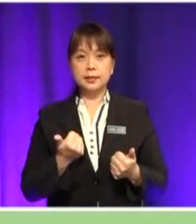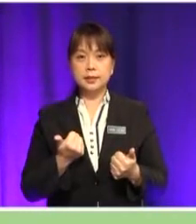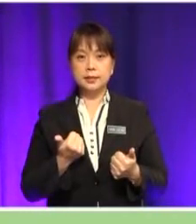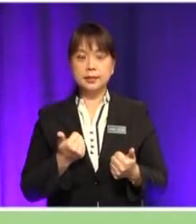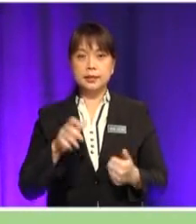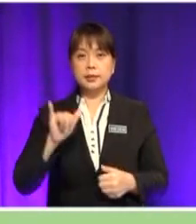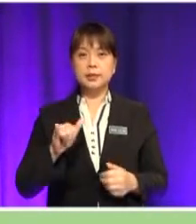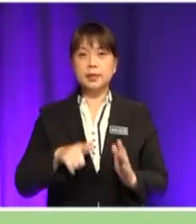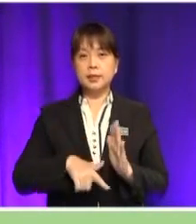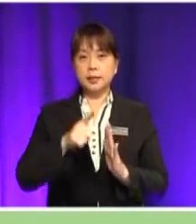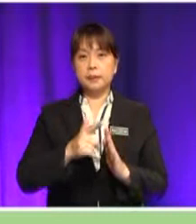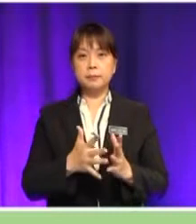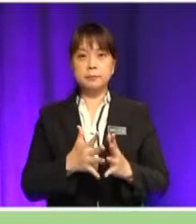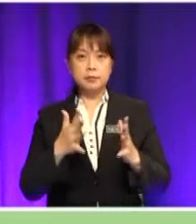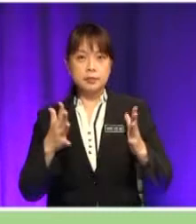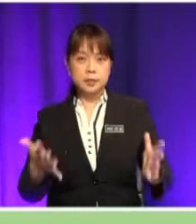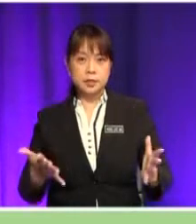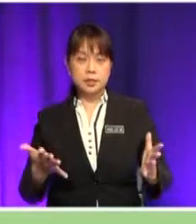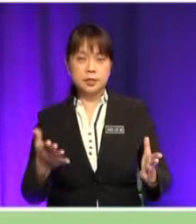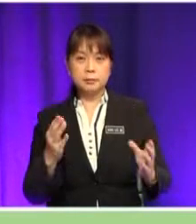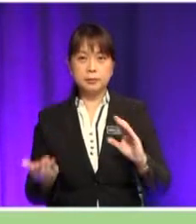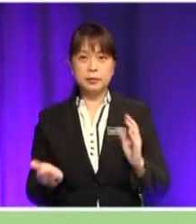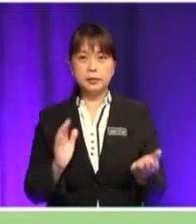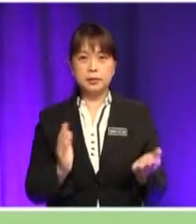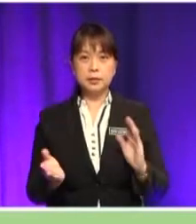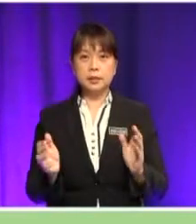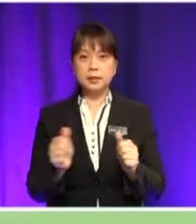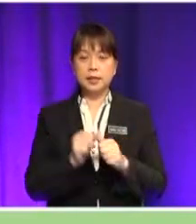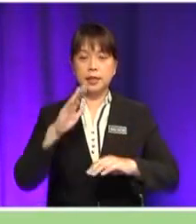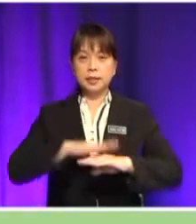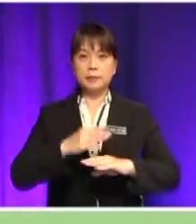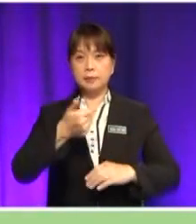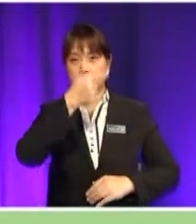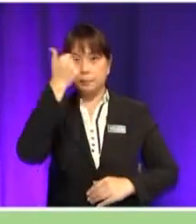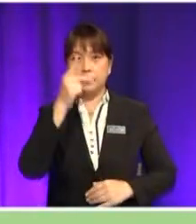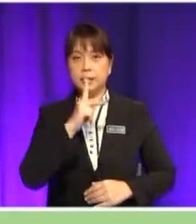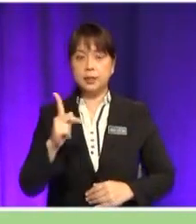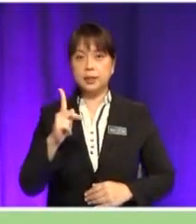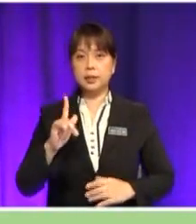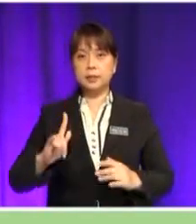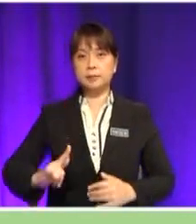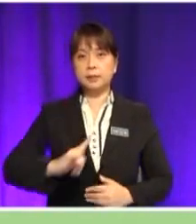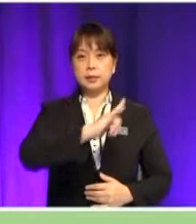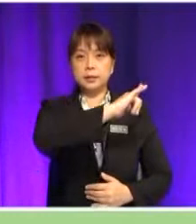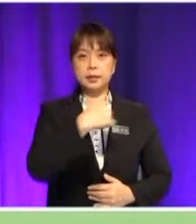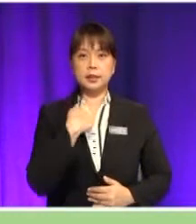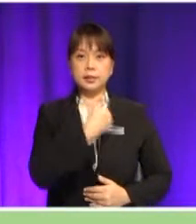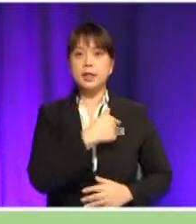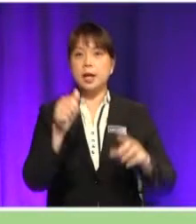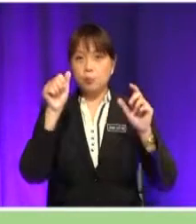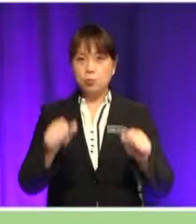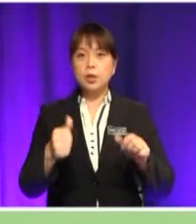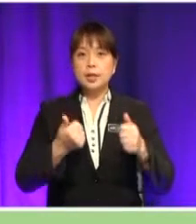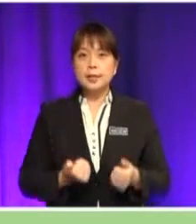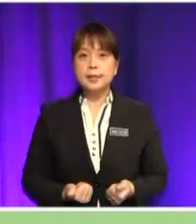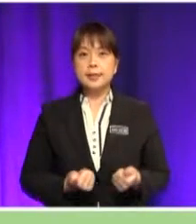lebih besar perbandingan di atas menyebabkan kapal terbang kita boleh terangkai jadi di sini kita